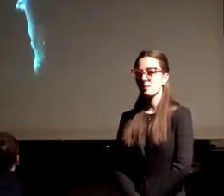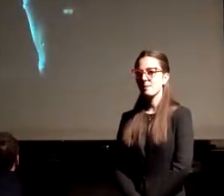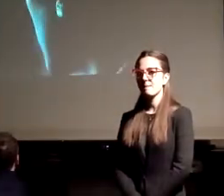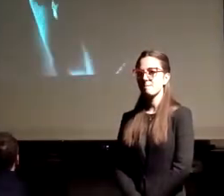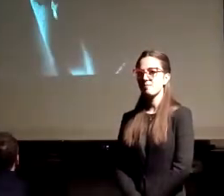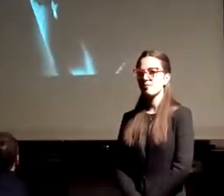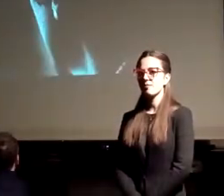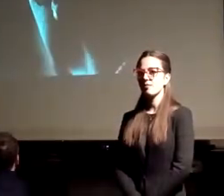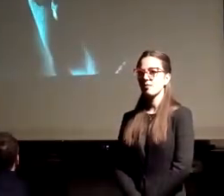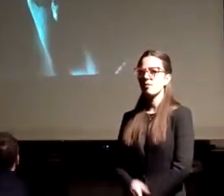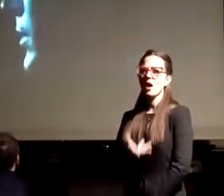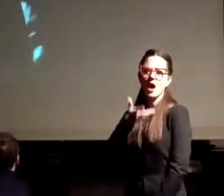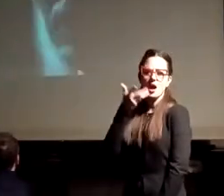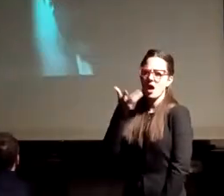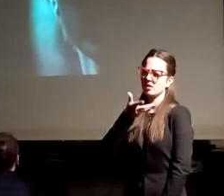certo